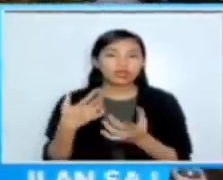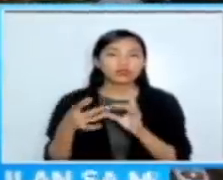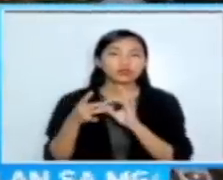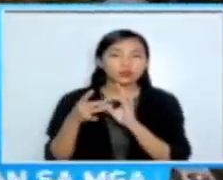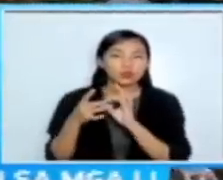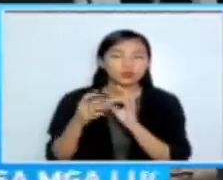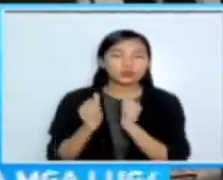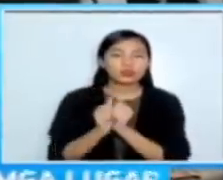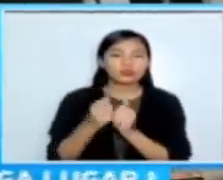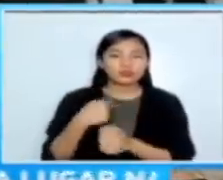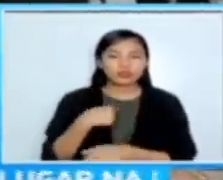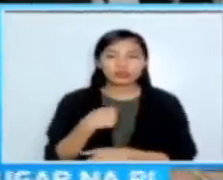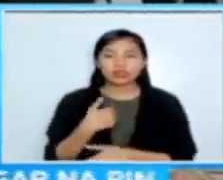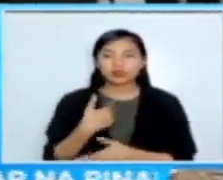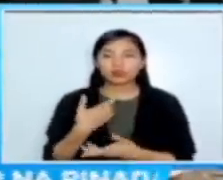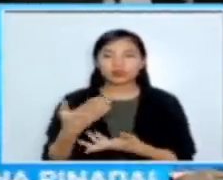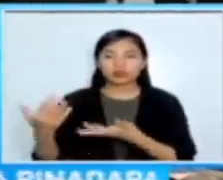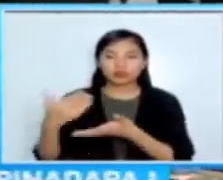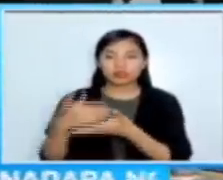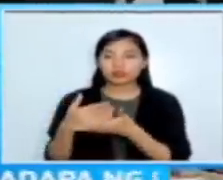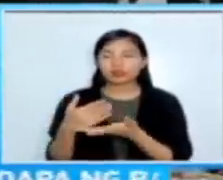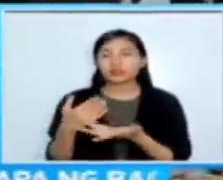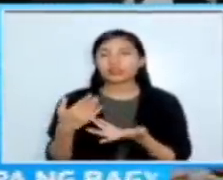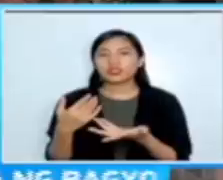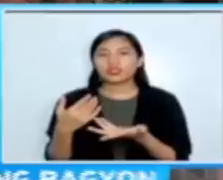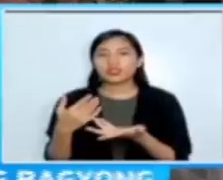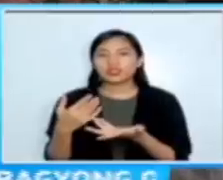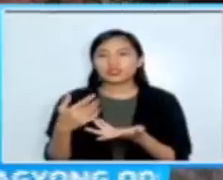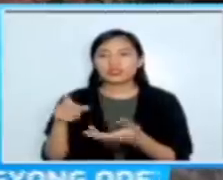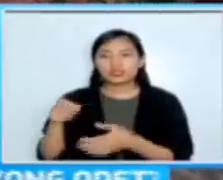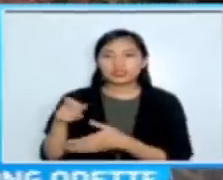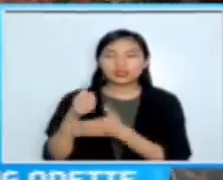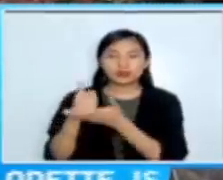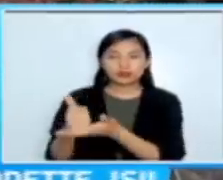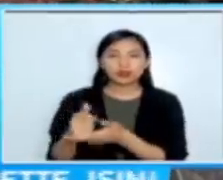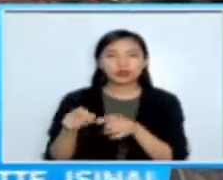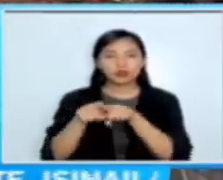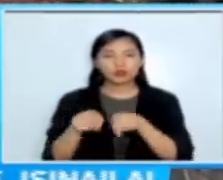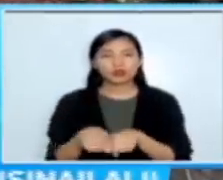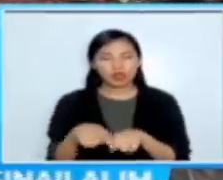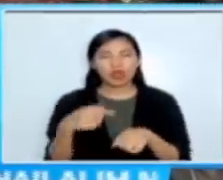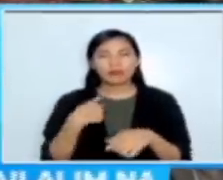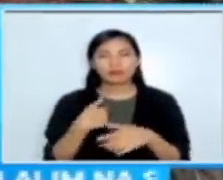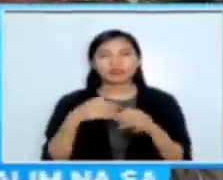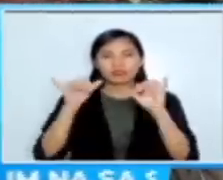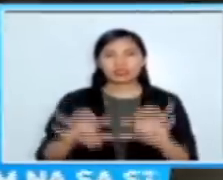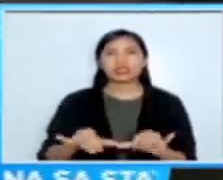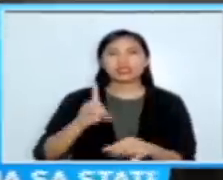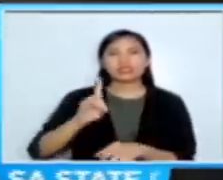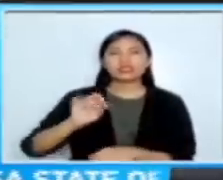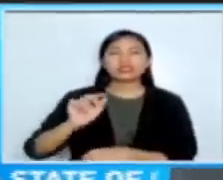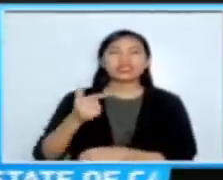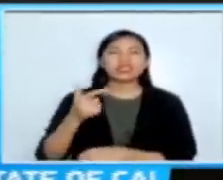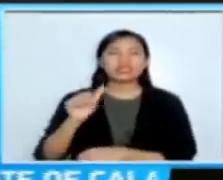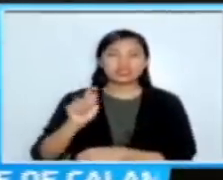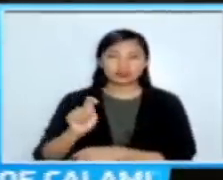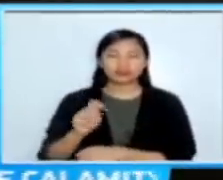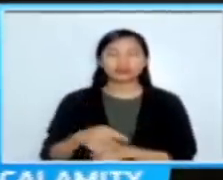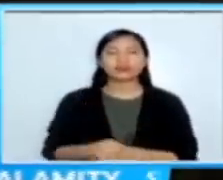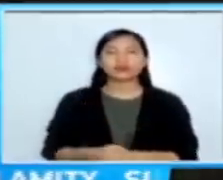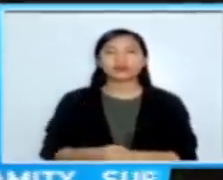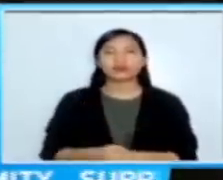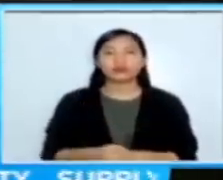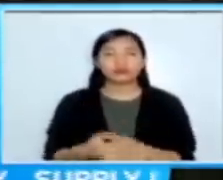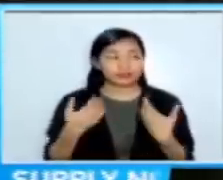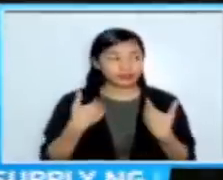pag may mga patawag na pulong. Mahalaga, nandun din ako palagi sa Binagas. Opo. Finally po, may panawagan ho kayo para